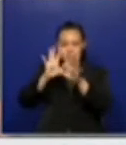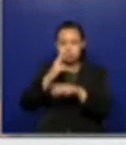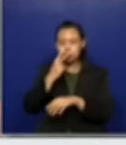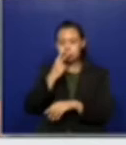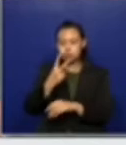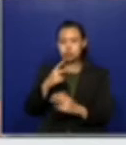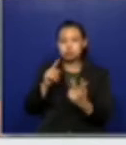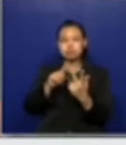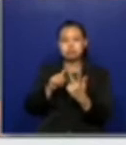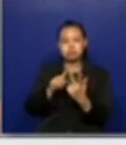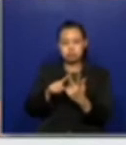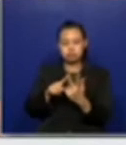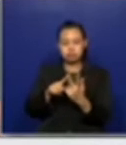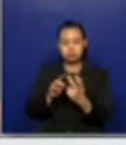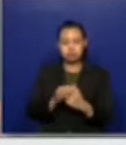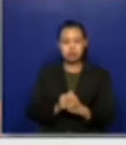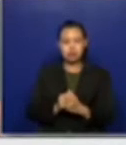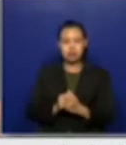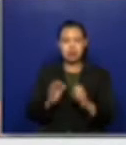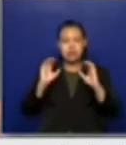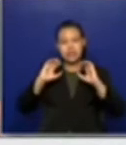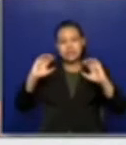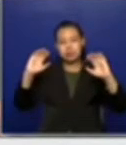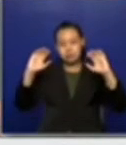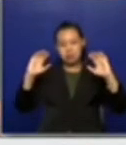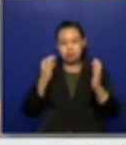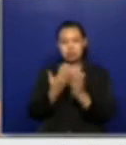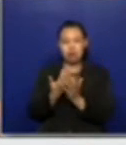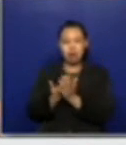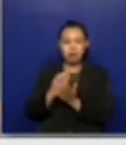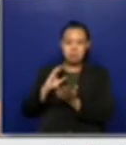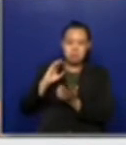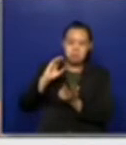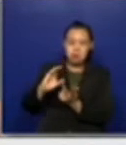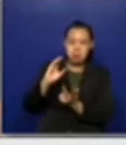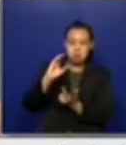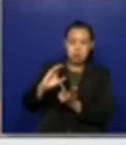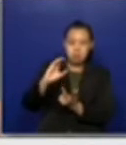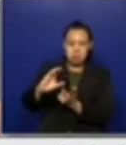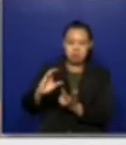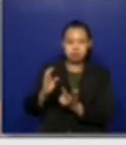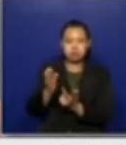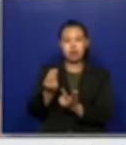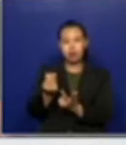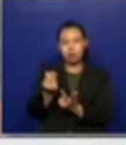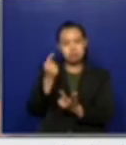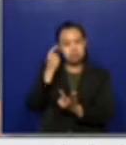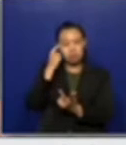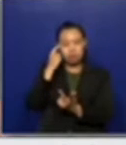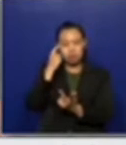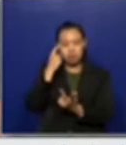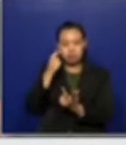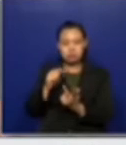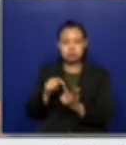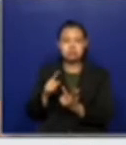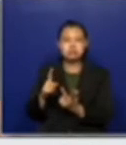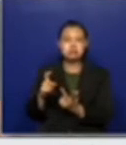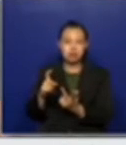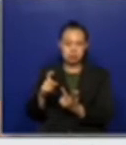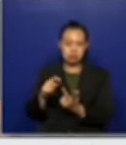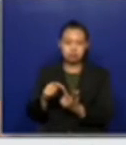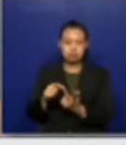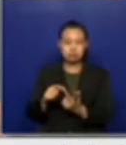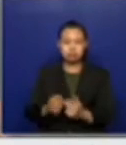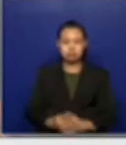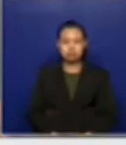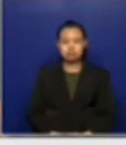ลนี้แม้จะใช้เงินอย่างมากมายอย่างไรก็ตามแต่ก็ใช้ไม่เป็นไม่มีฝีมือ